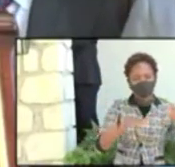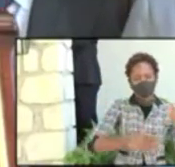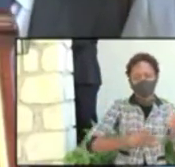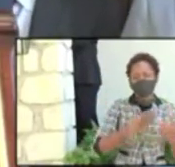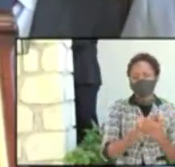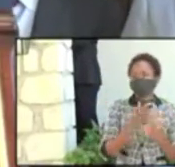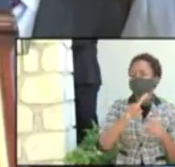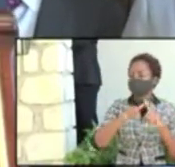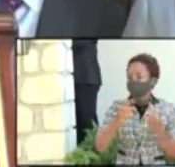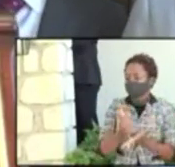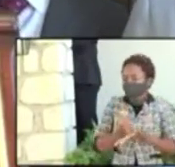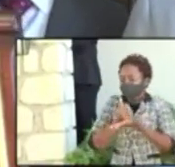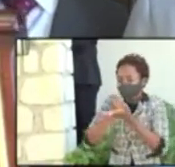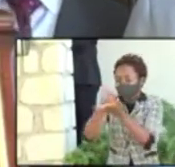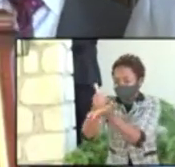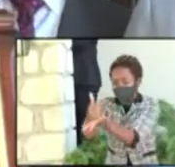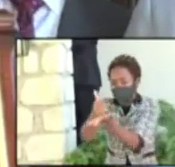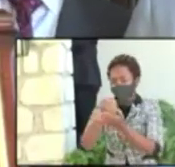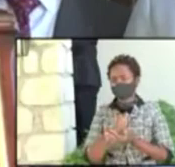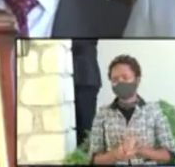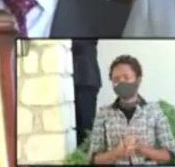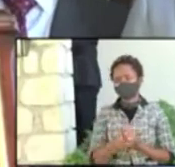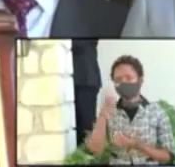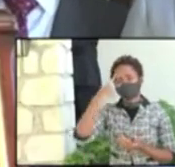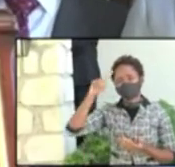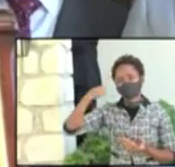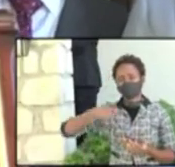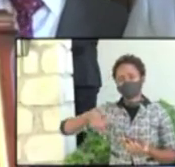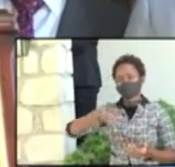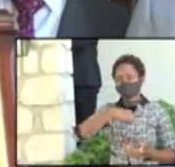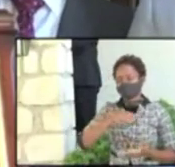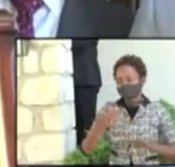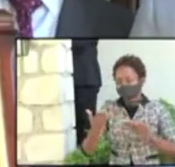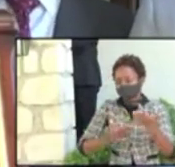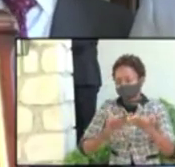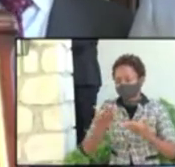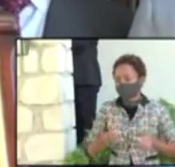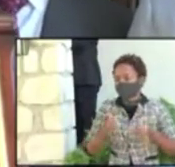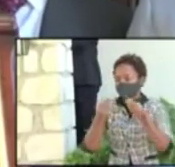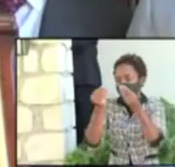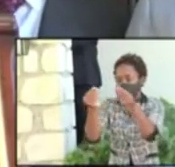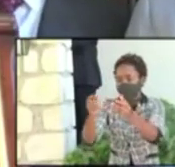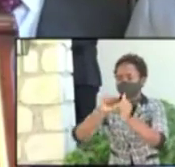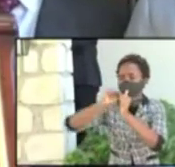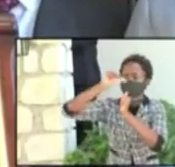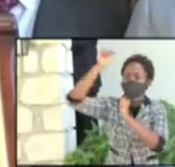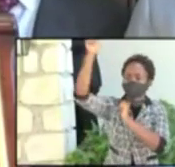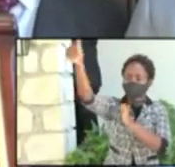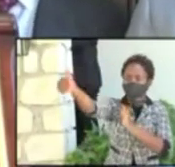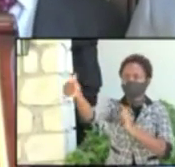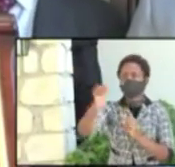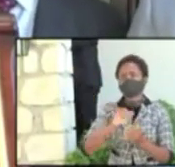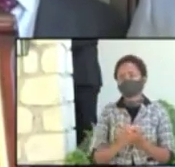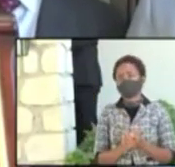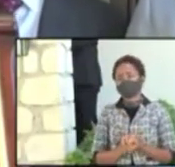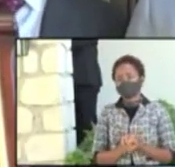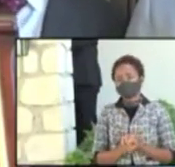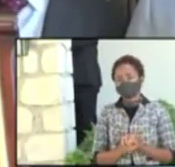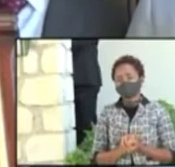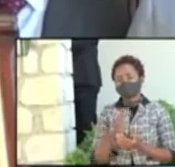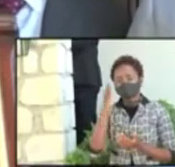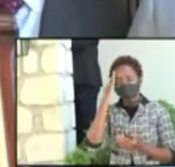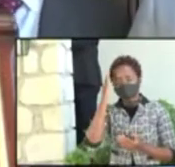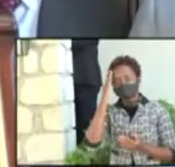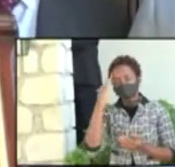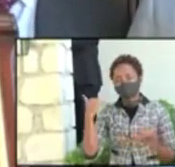mais aidez-nous pour nous mener service là-bas, yo, loin côté. Moi, je connais que